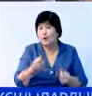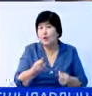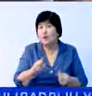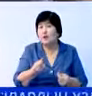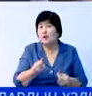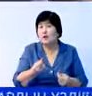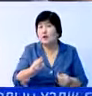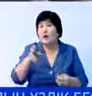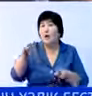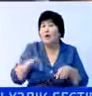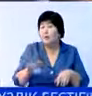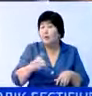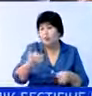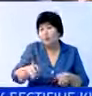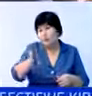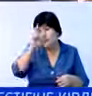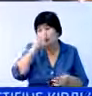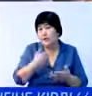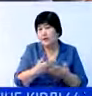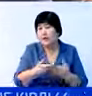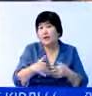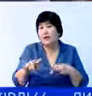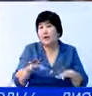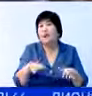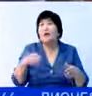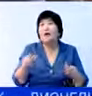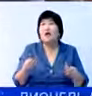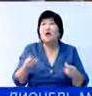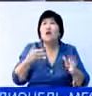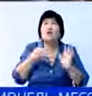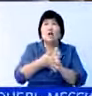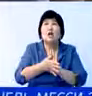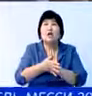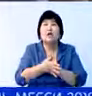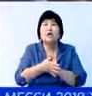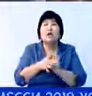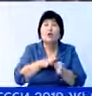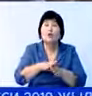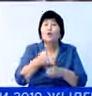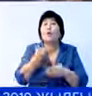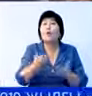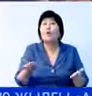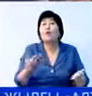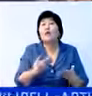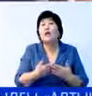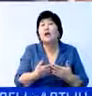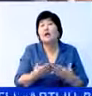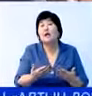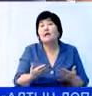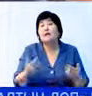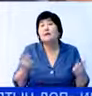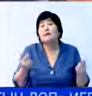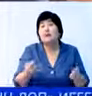түсірмей, жалпы инвесторлардың жаңағы кеткен инвестициялық жаңағы шығындарын өтеуден гөрі олардың жаңағы сол